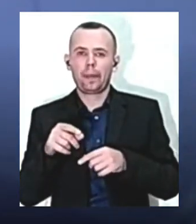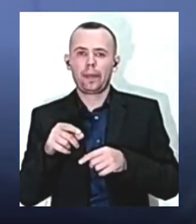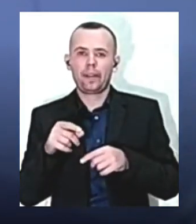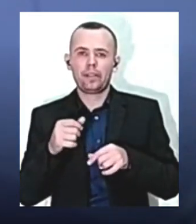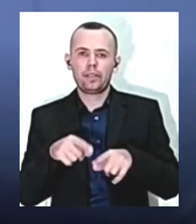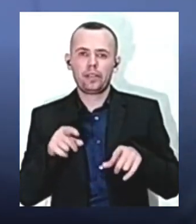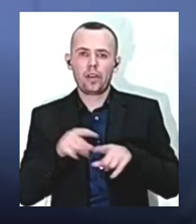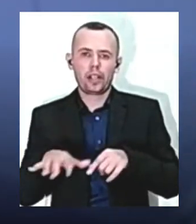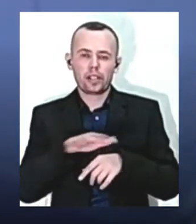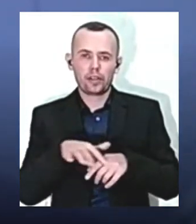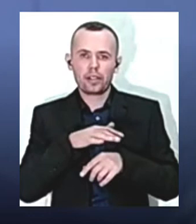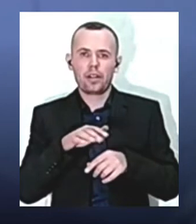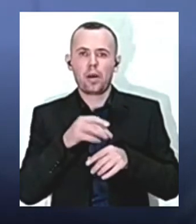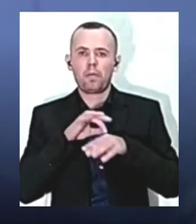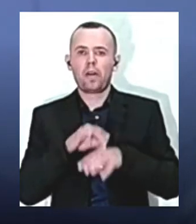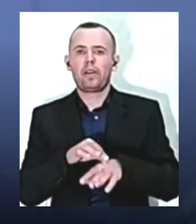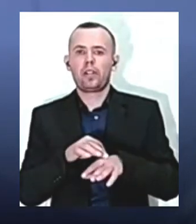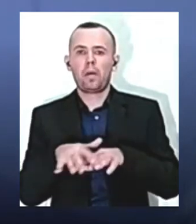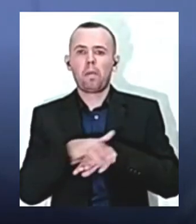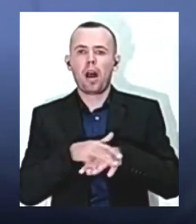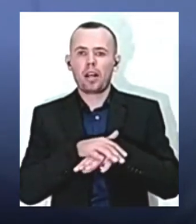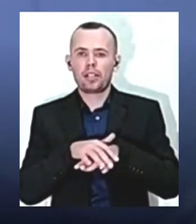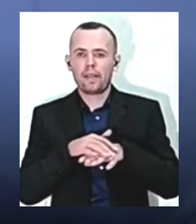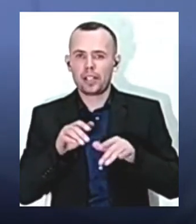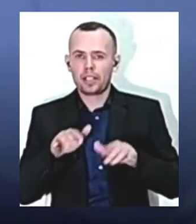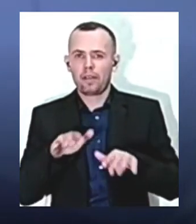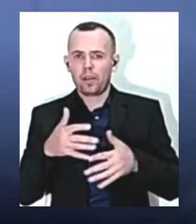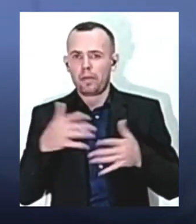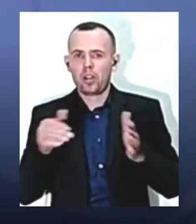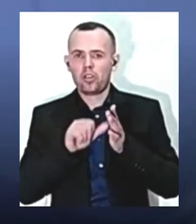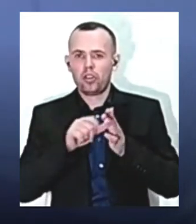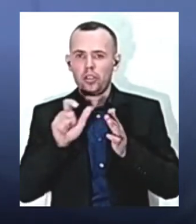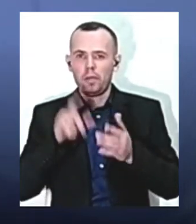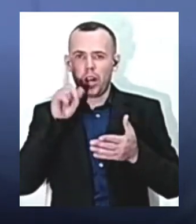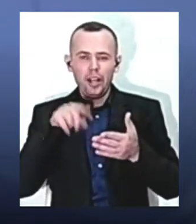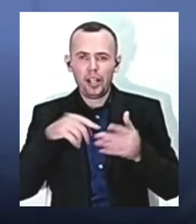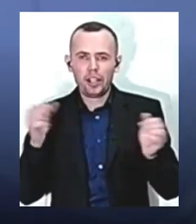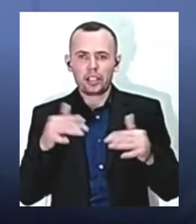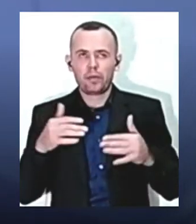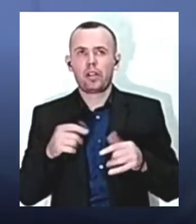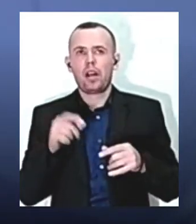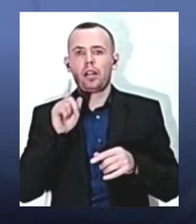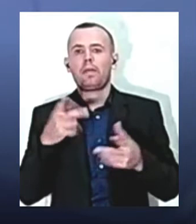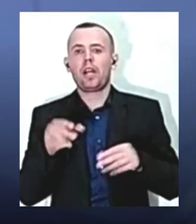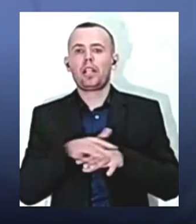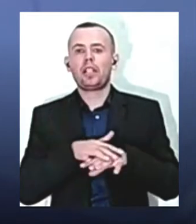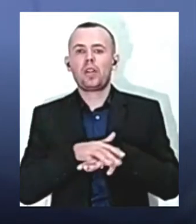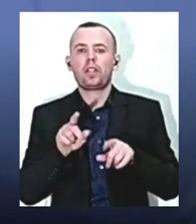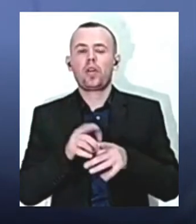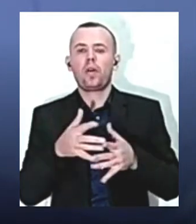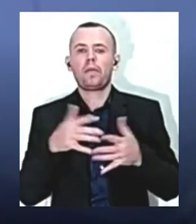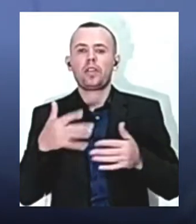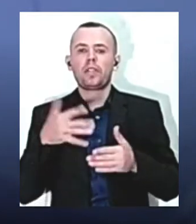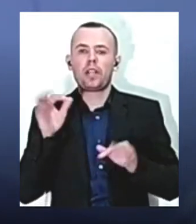проведення масових заходів, більше 10 осіб релігійних зібрань, а там, де населення все-таки більше 50% казали, що ні,